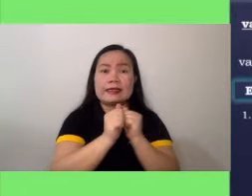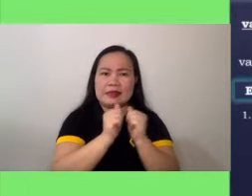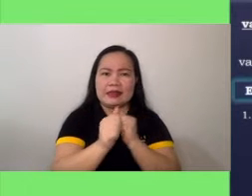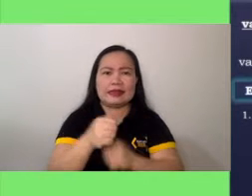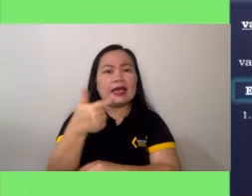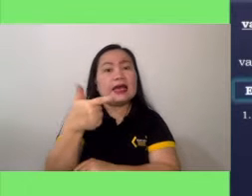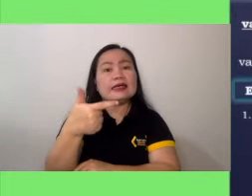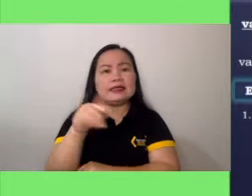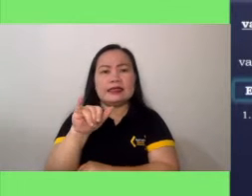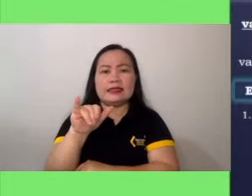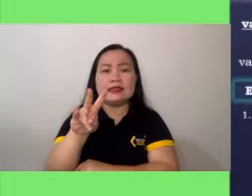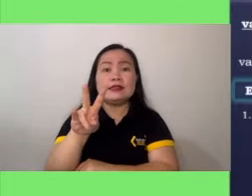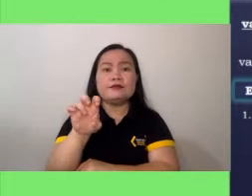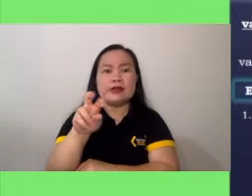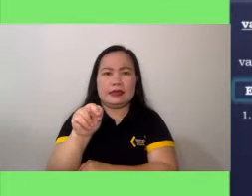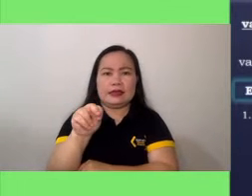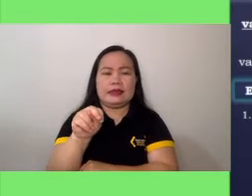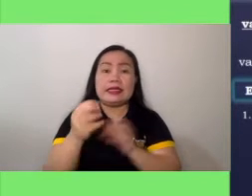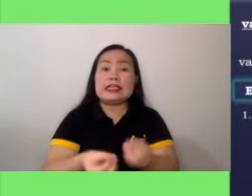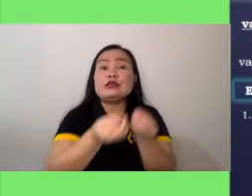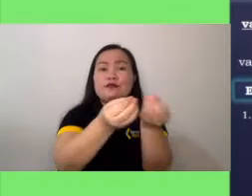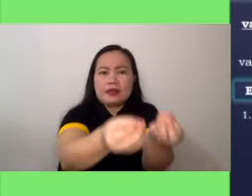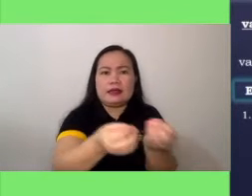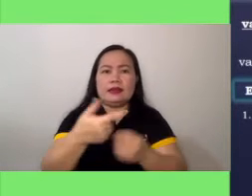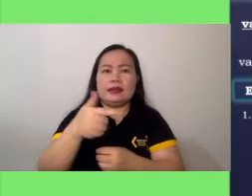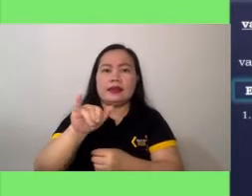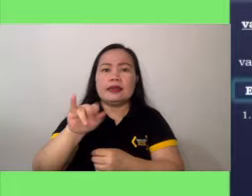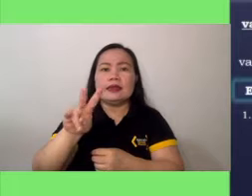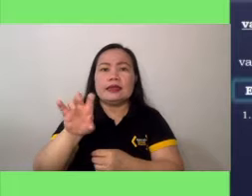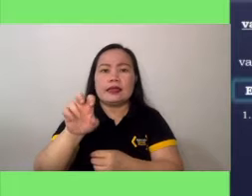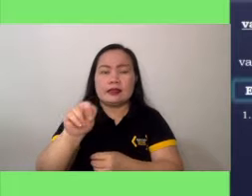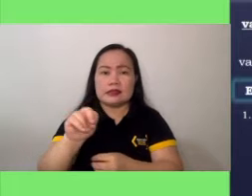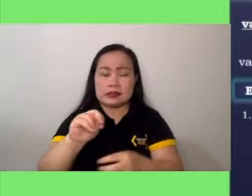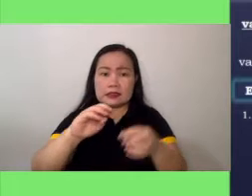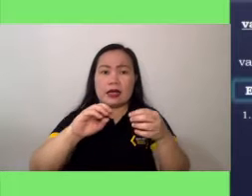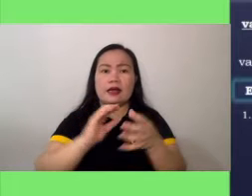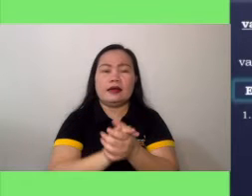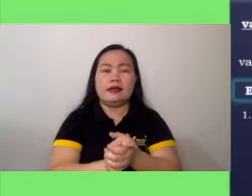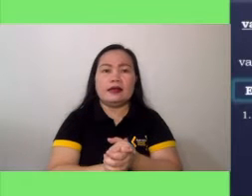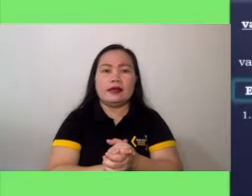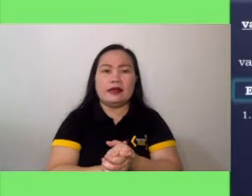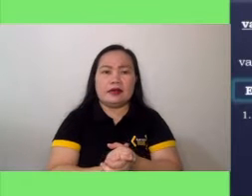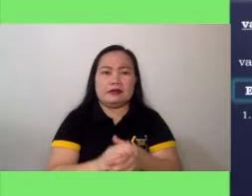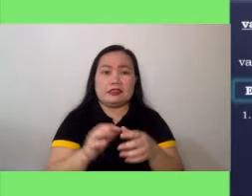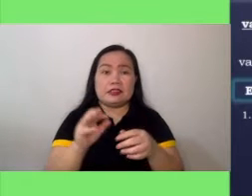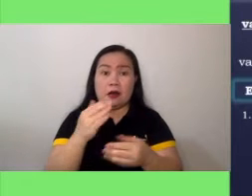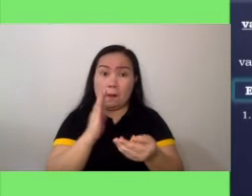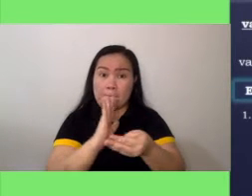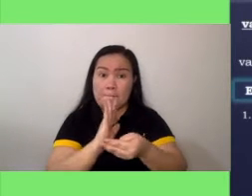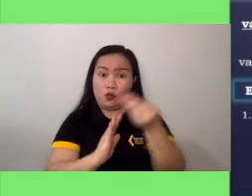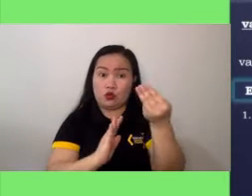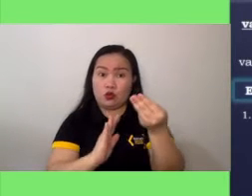3. Ibig sabihin, given siya. Binigay siya. Okay? So, minsan,